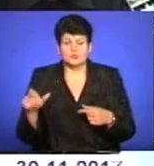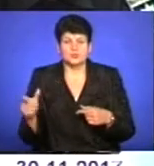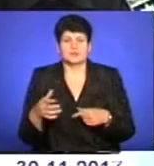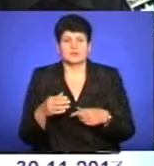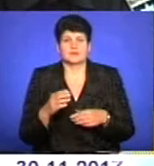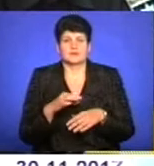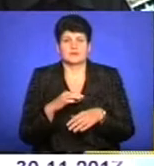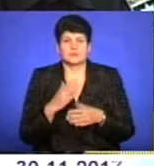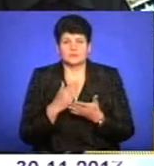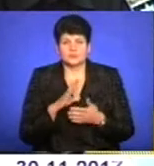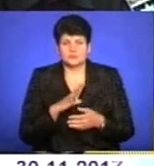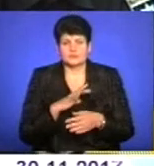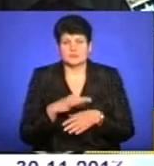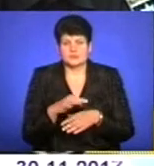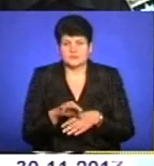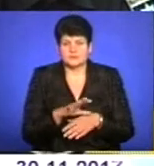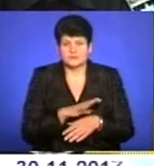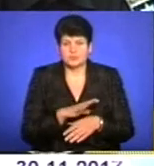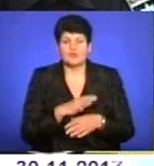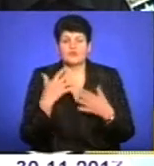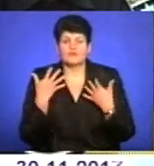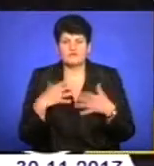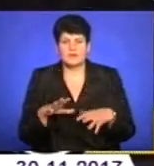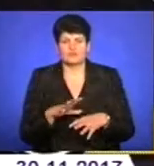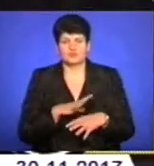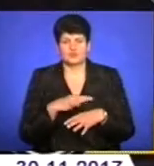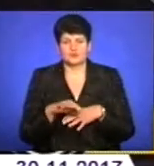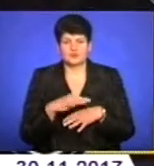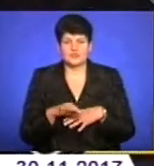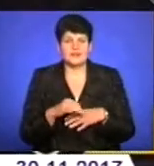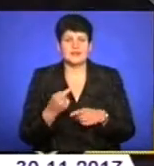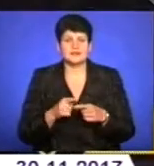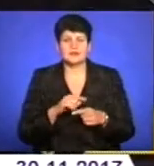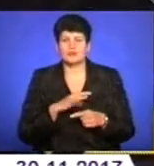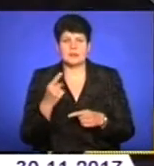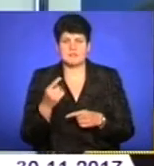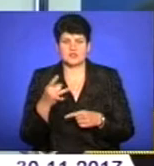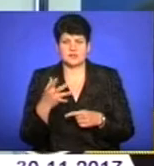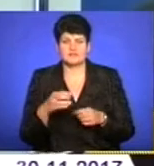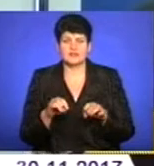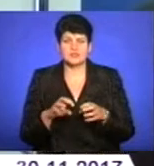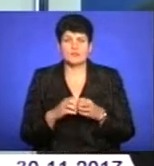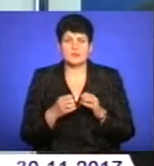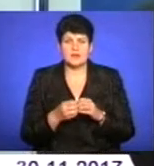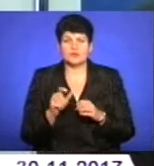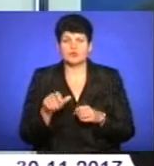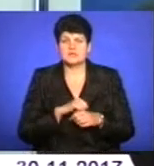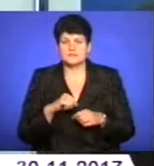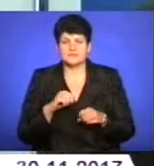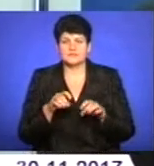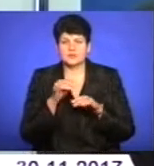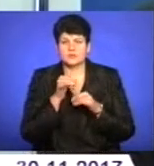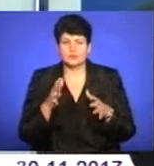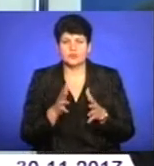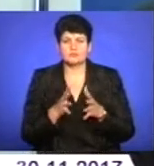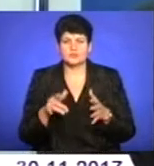до правоохоронців уже тоді, коли до них застосували фізичну силу, і це сталося не вперше. Вирішити проблему іноді людям не вдається, оскільки більшість